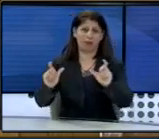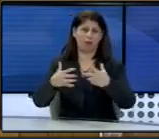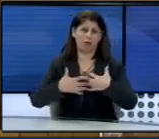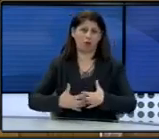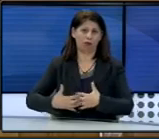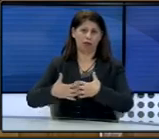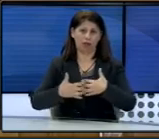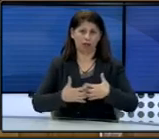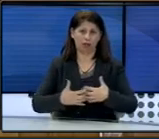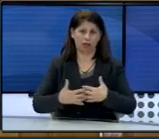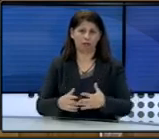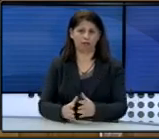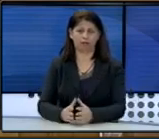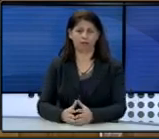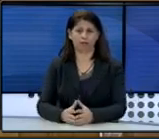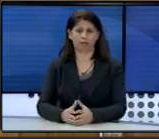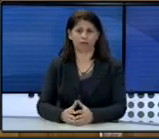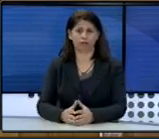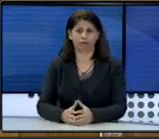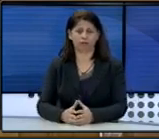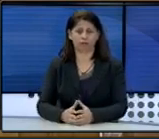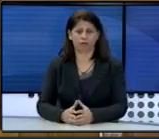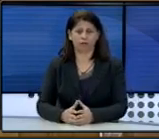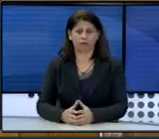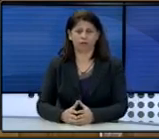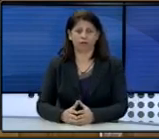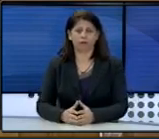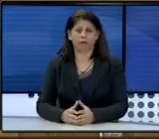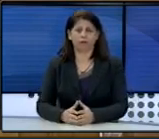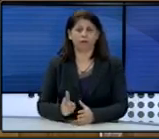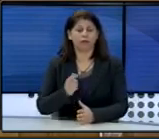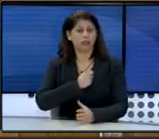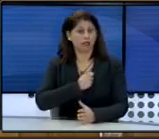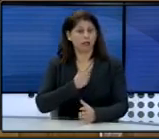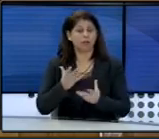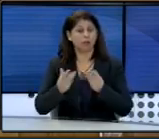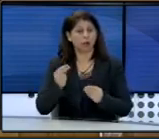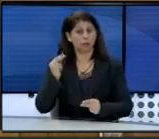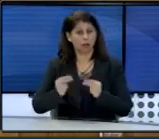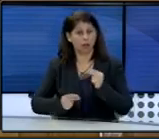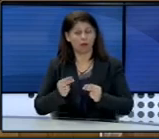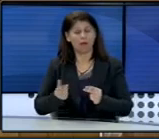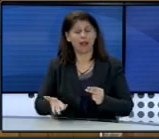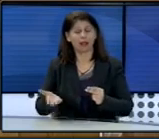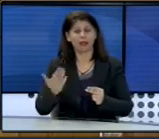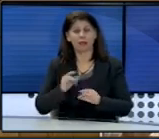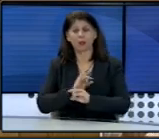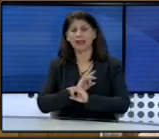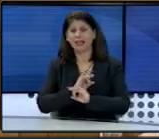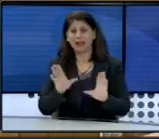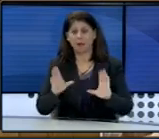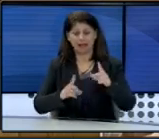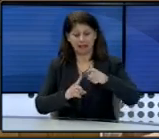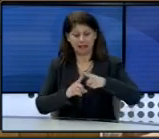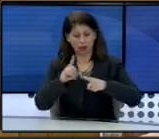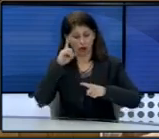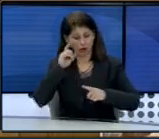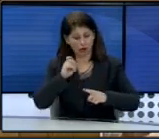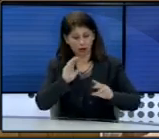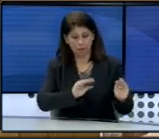βιομηχανίας. Και θεωρούμε πολύ προβληματικό ότι δεν υπάρχει καμία μεταφορά